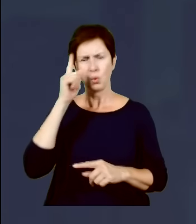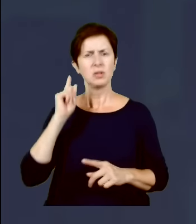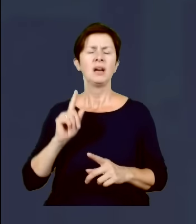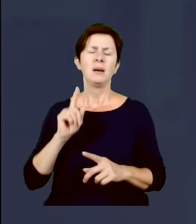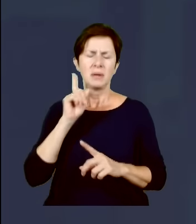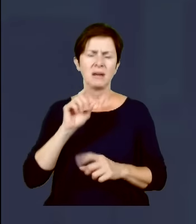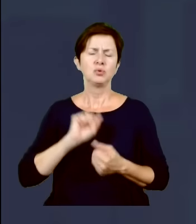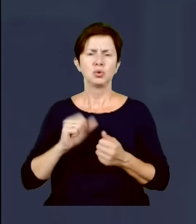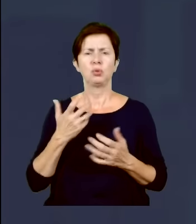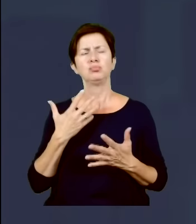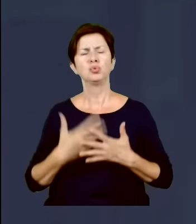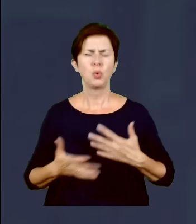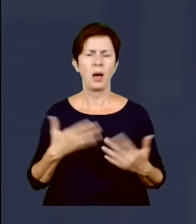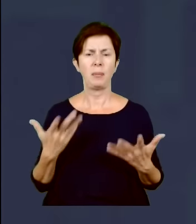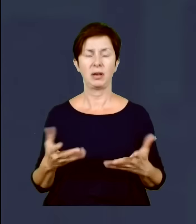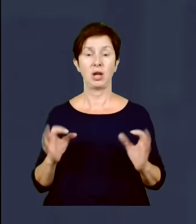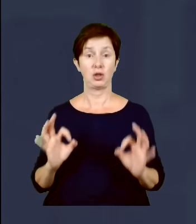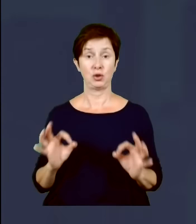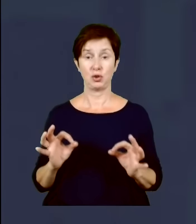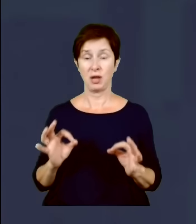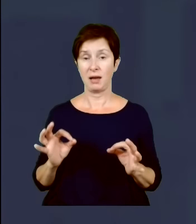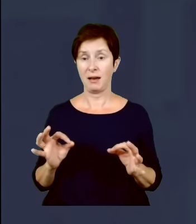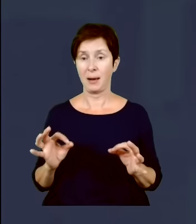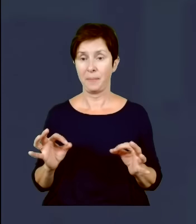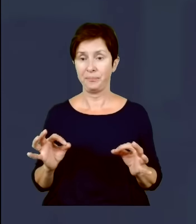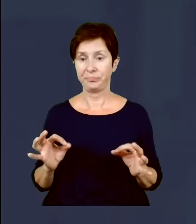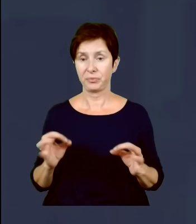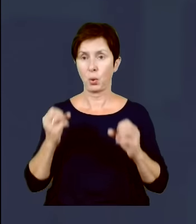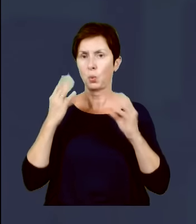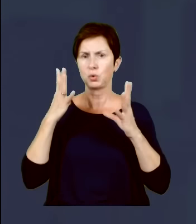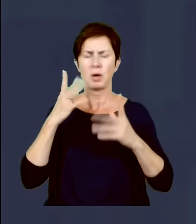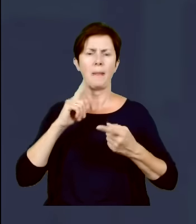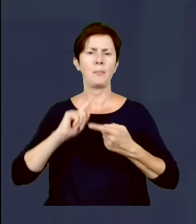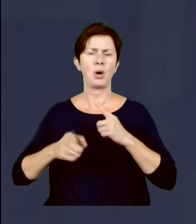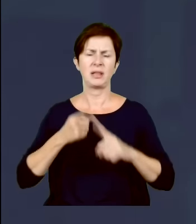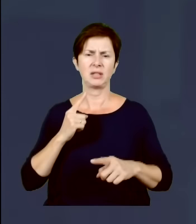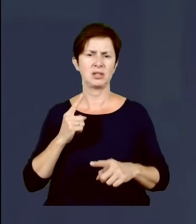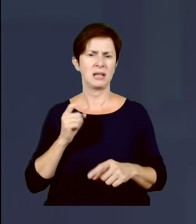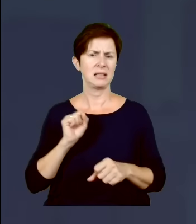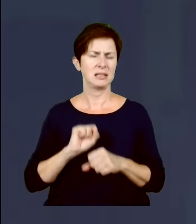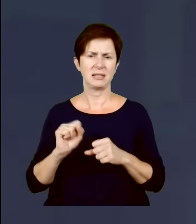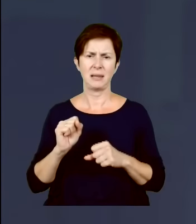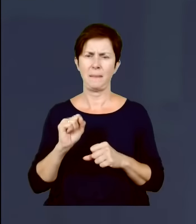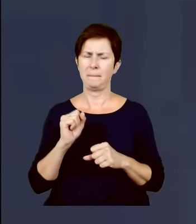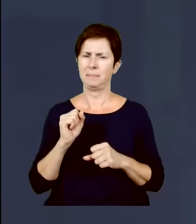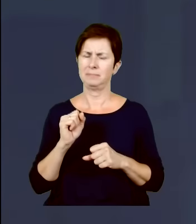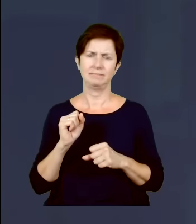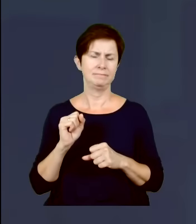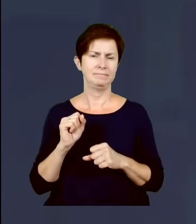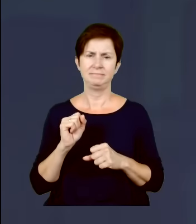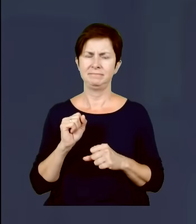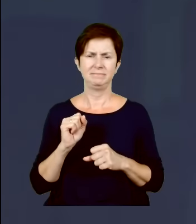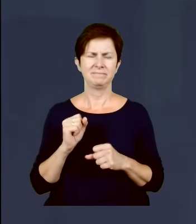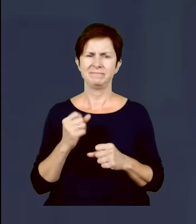słabi dzisiejsza ta kultura polityczna jest bardzo nieodporna na takie